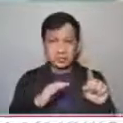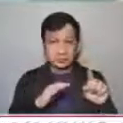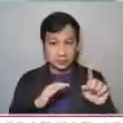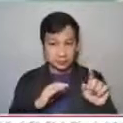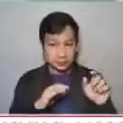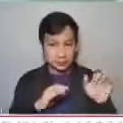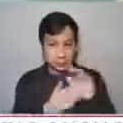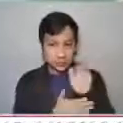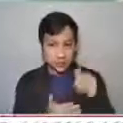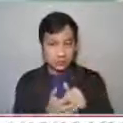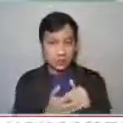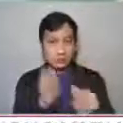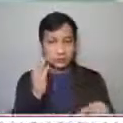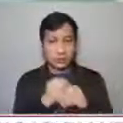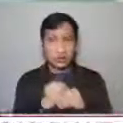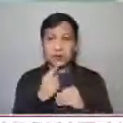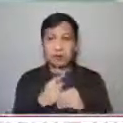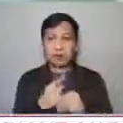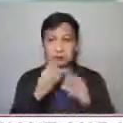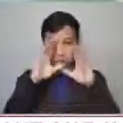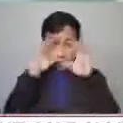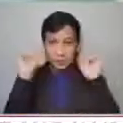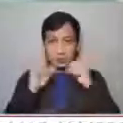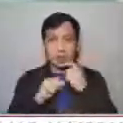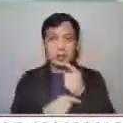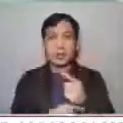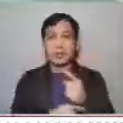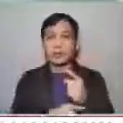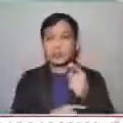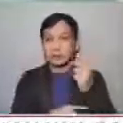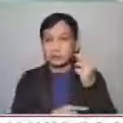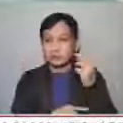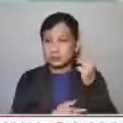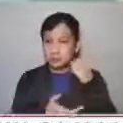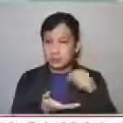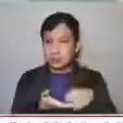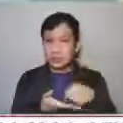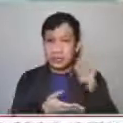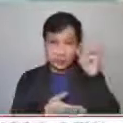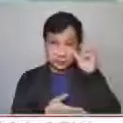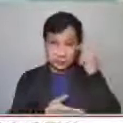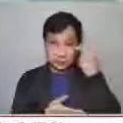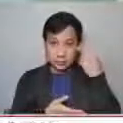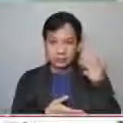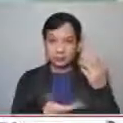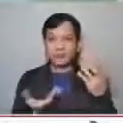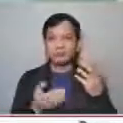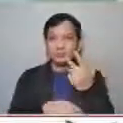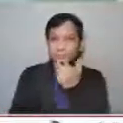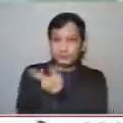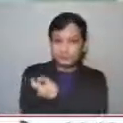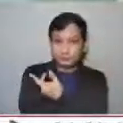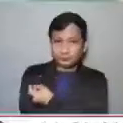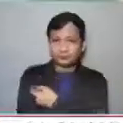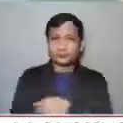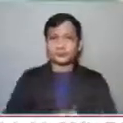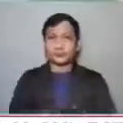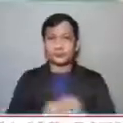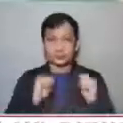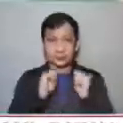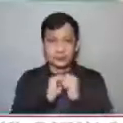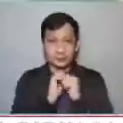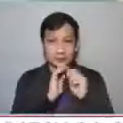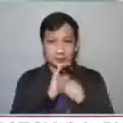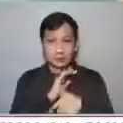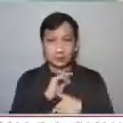Santos. Gaganapin ang vaccination rollout mamayang alas 9 ng umaga dito yan sa Capitol Compound ng Batangas